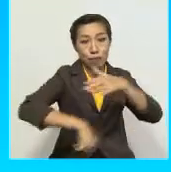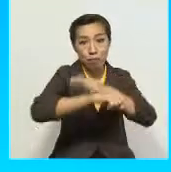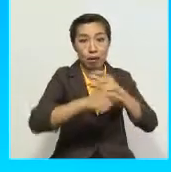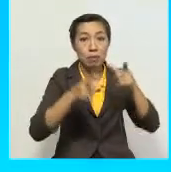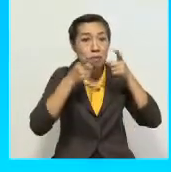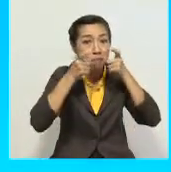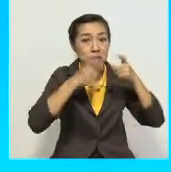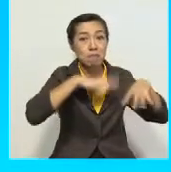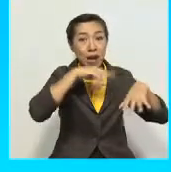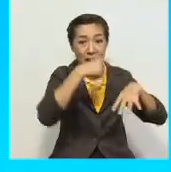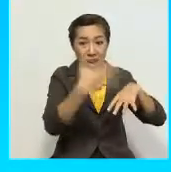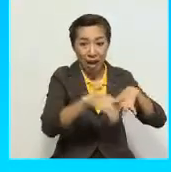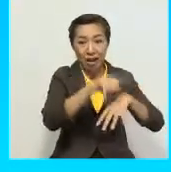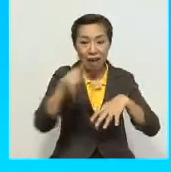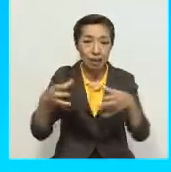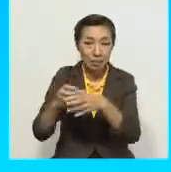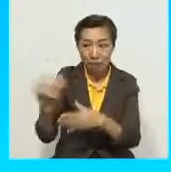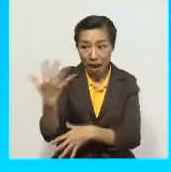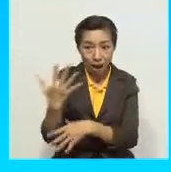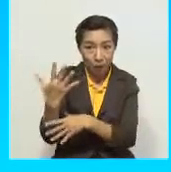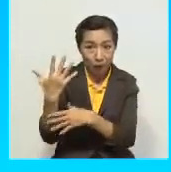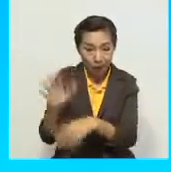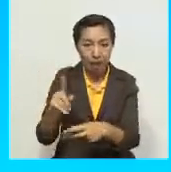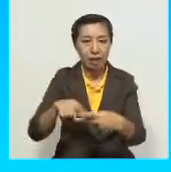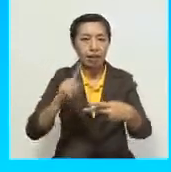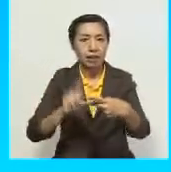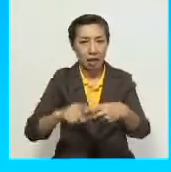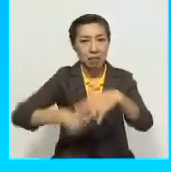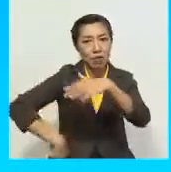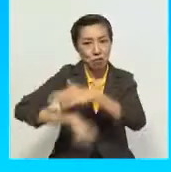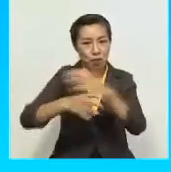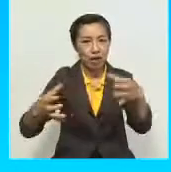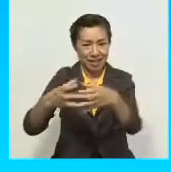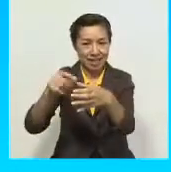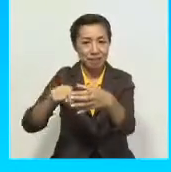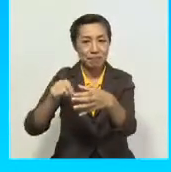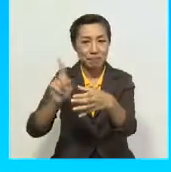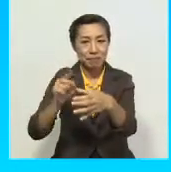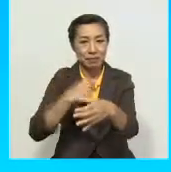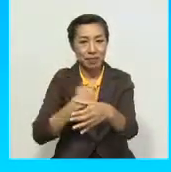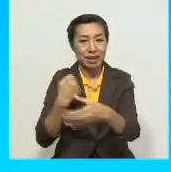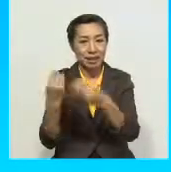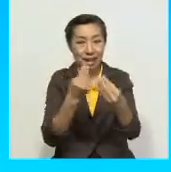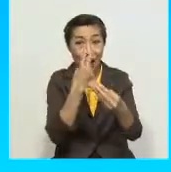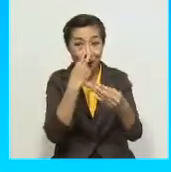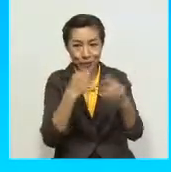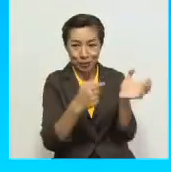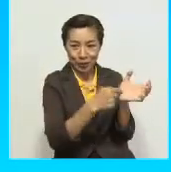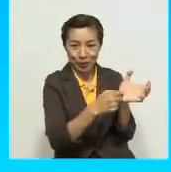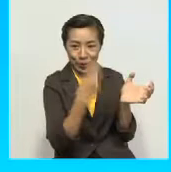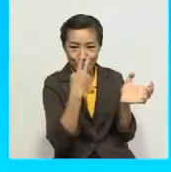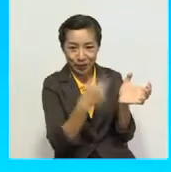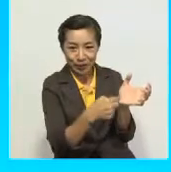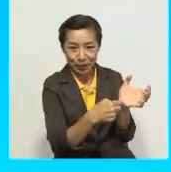อคาเดมี่เมื่อสักครู่นี่นะฮะมีทีมฟุตบอลนี ่ สดๆร้อนๆนะครับ นี่ นะครับ